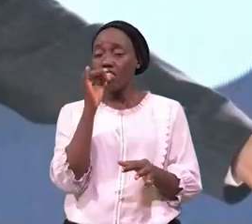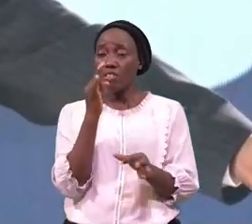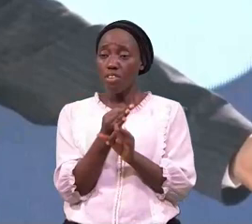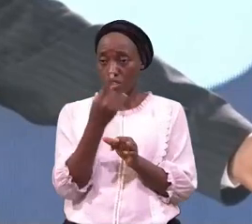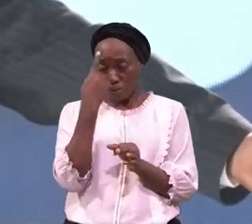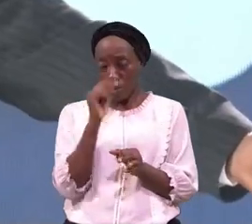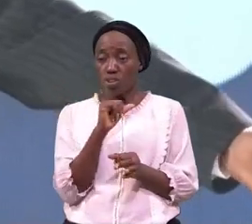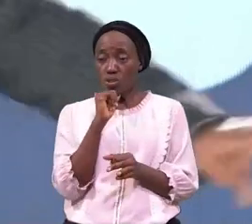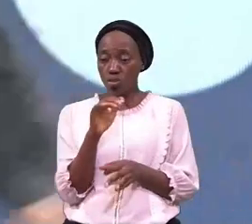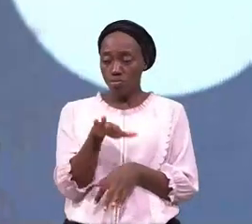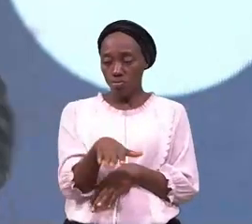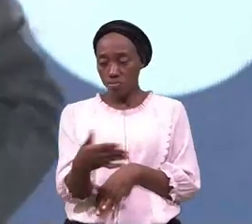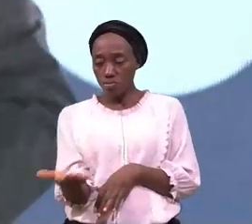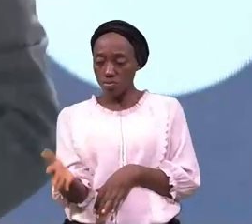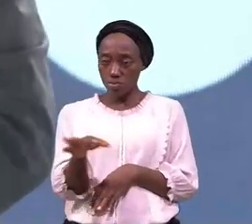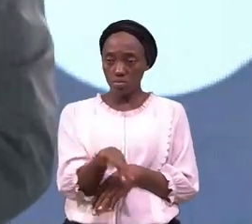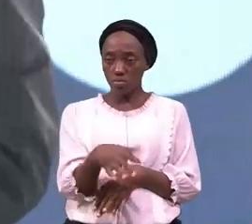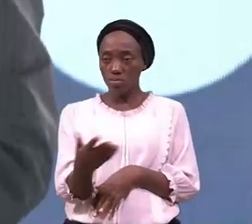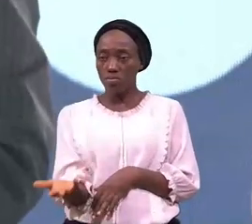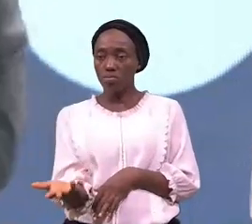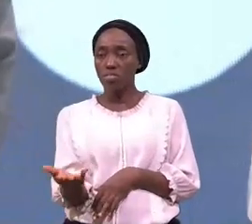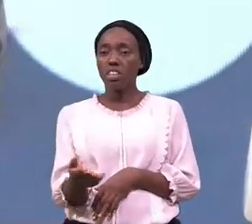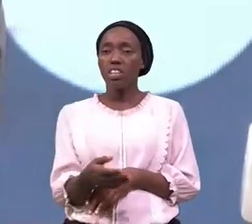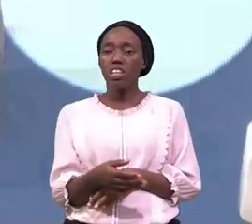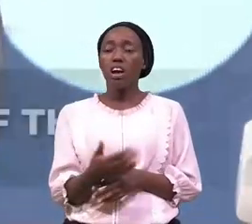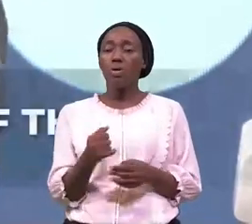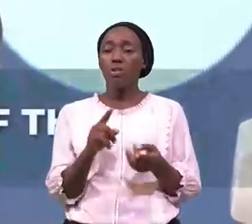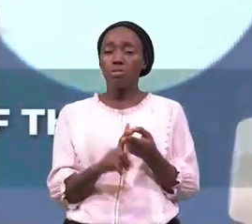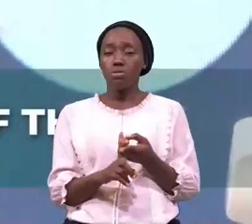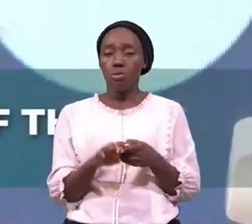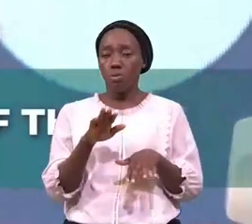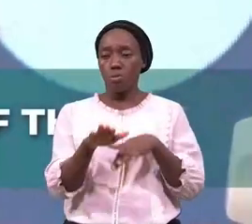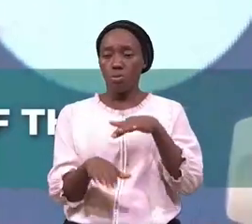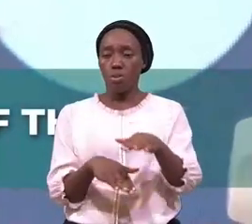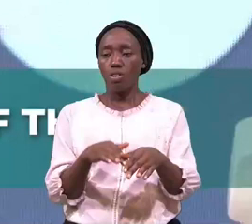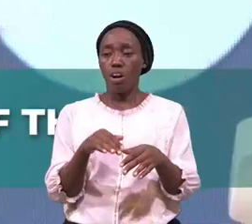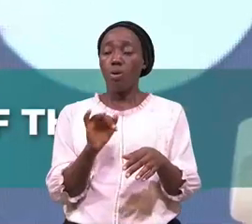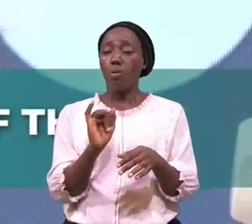Il y a la foi pour ne pas vaciller, pour ne pas tituber. Je veux œuvrer pour le Seigneur.